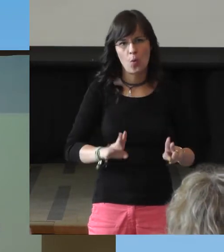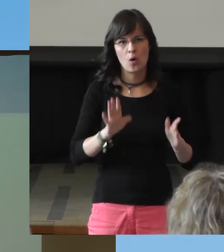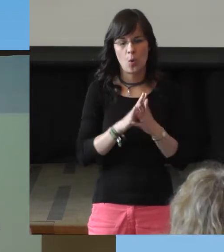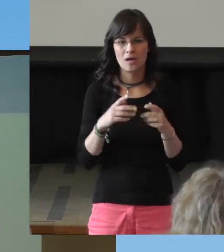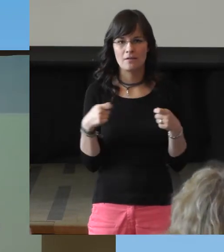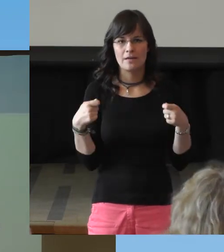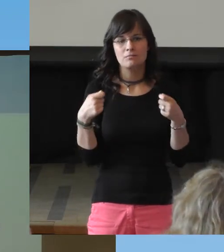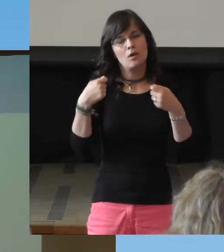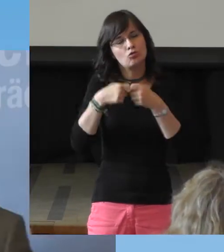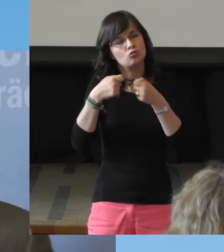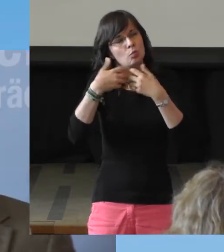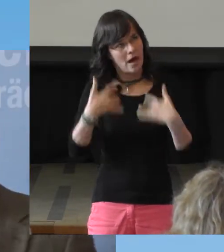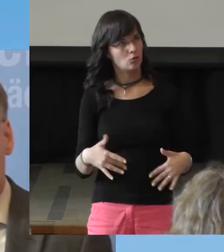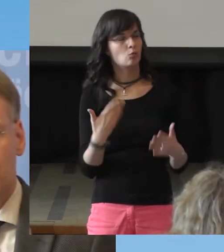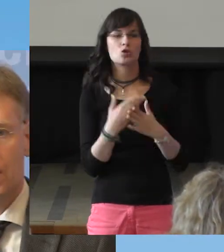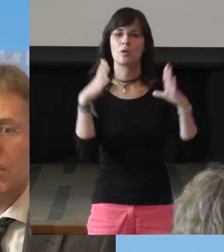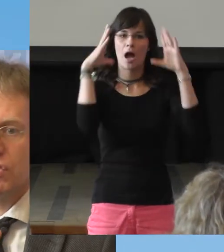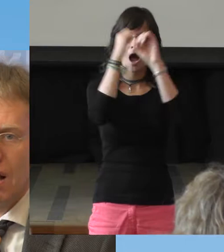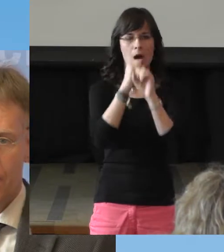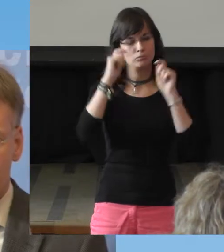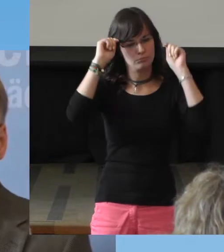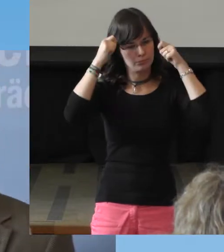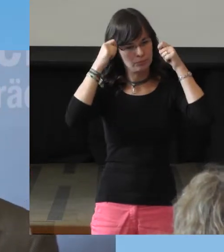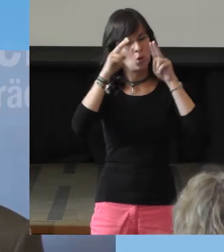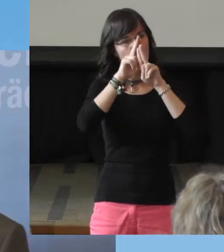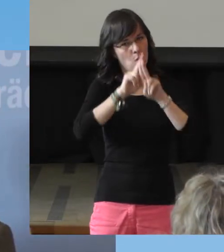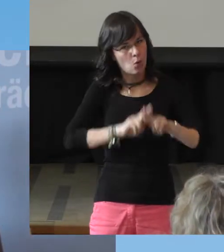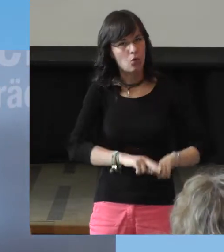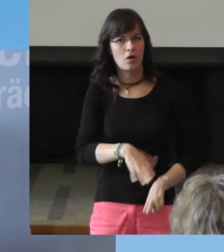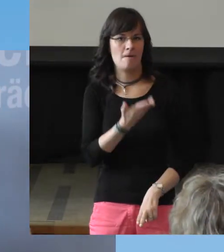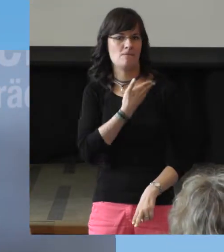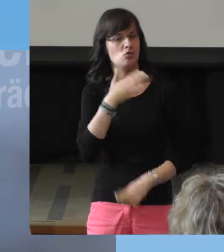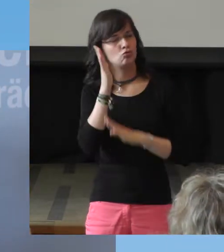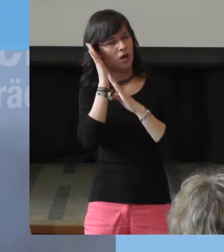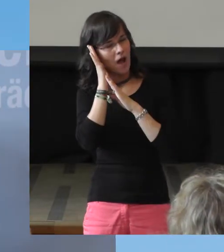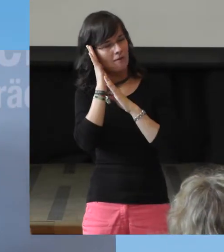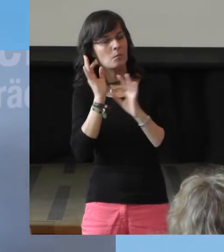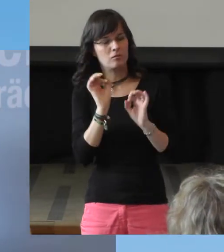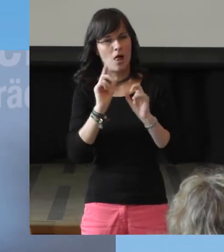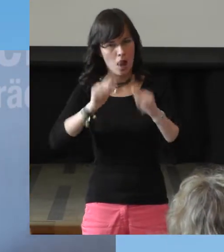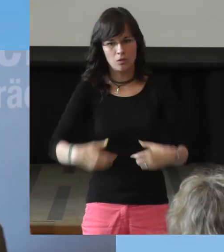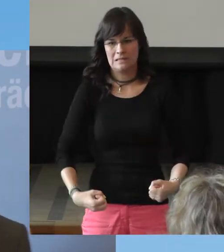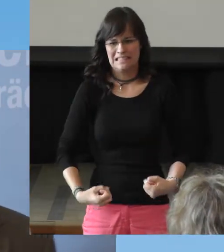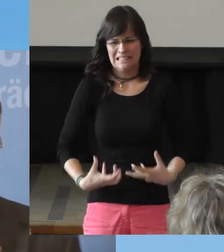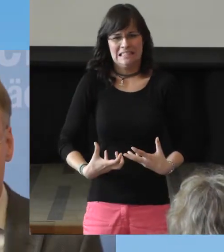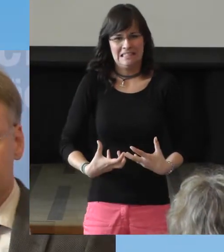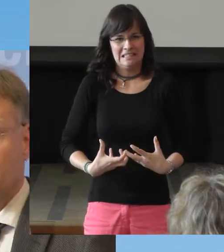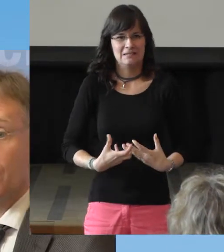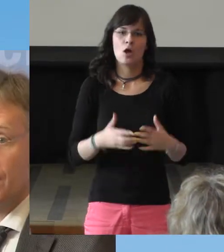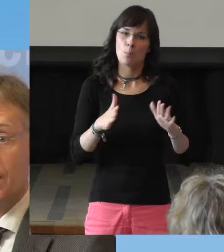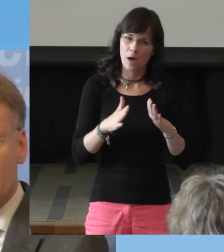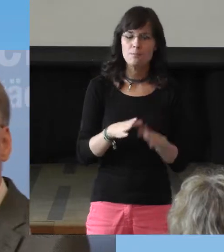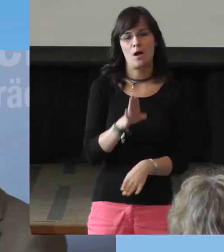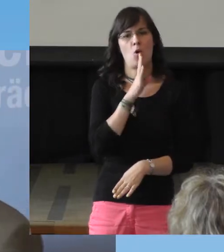auf. Das heißt, wenn der Patient abends zur Ruhe kommt oder schlafen will, dann kommen die Symptome. Das kann manchmal auch im Verlauf mittags sein